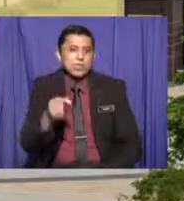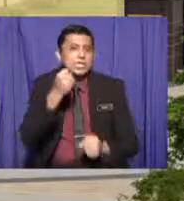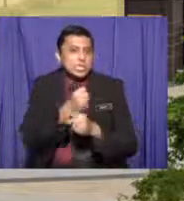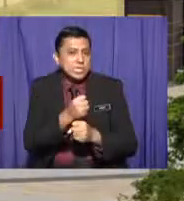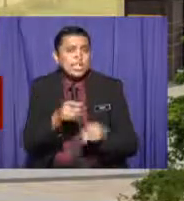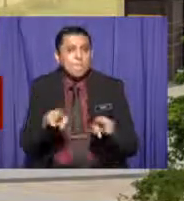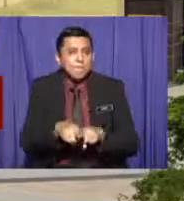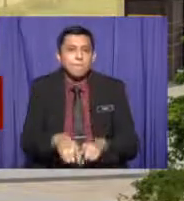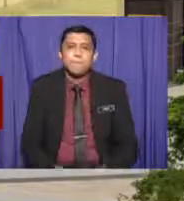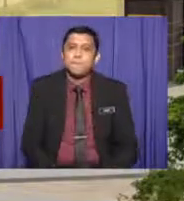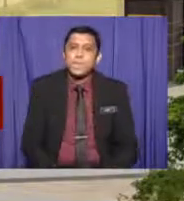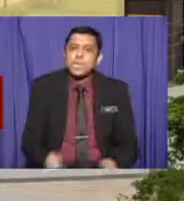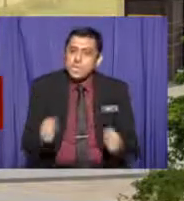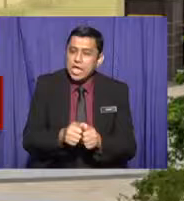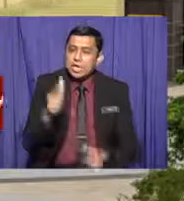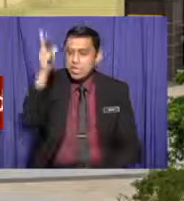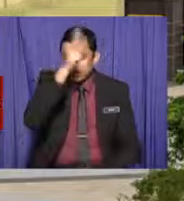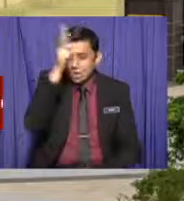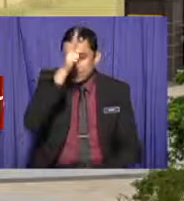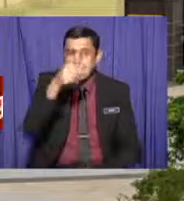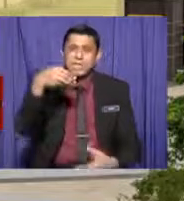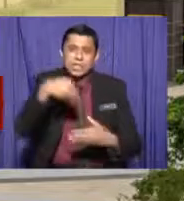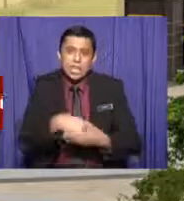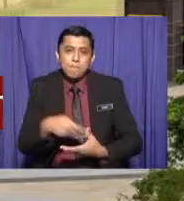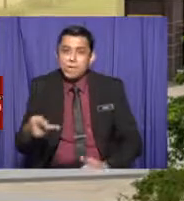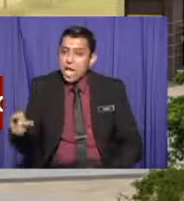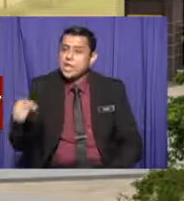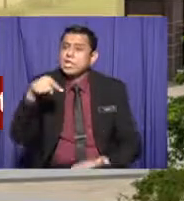bekerjasama dengan kerajaan dalam hal ini.